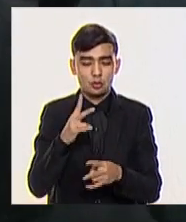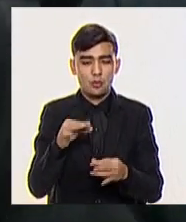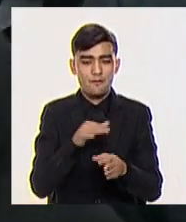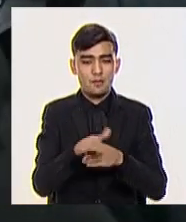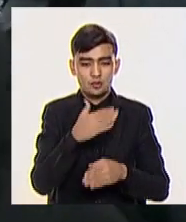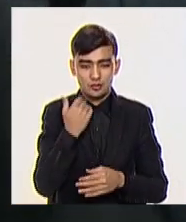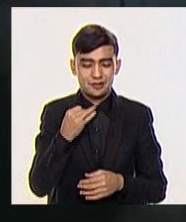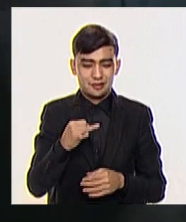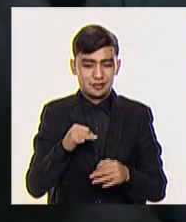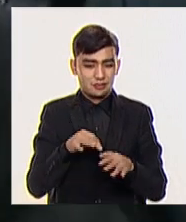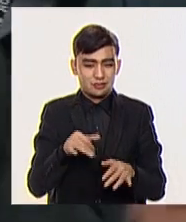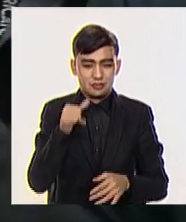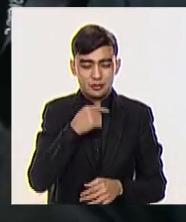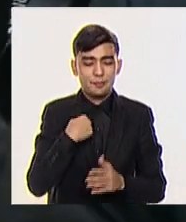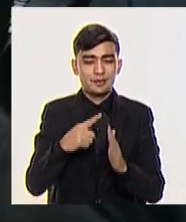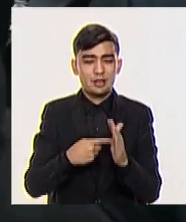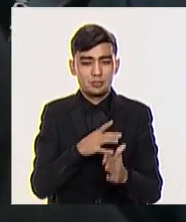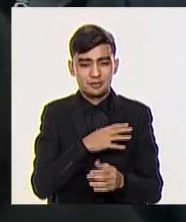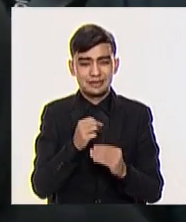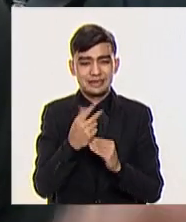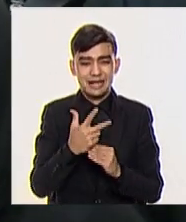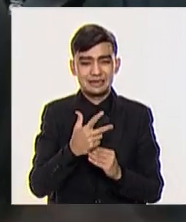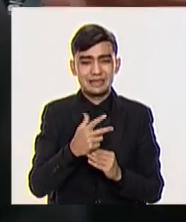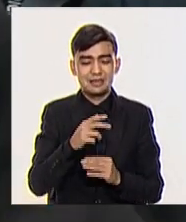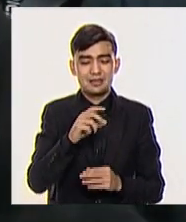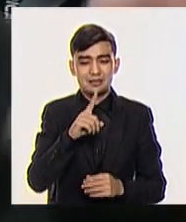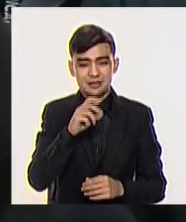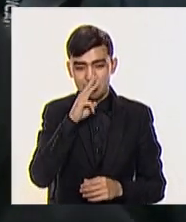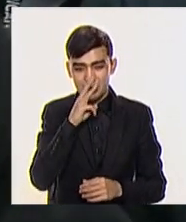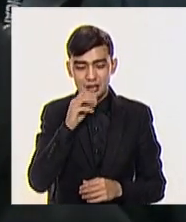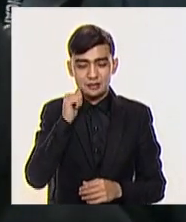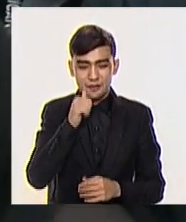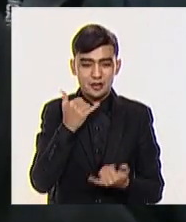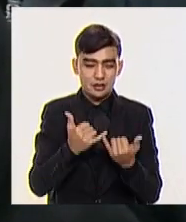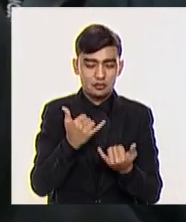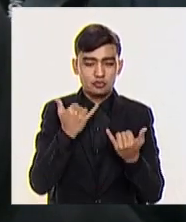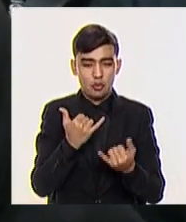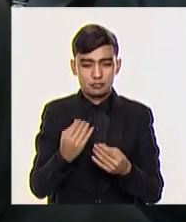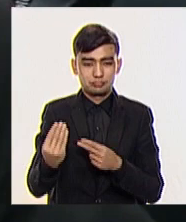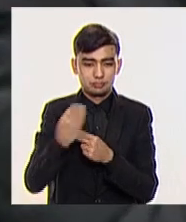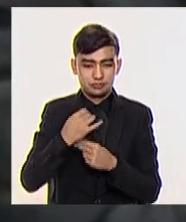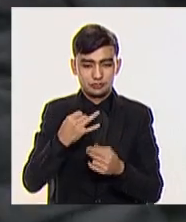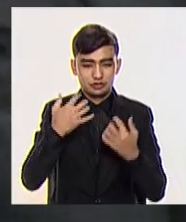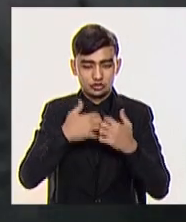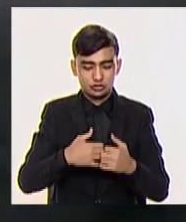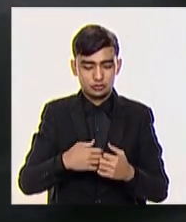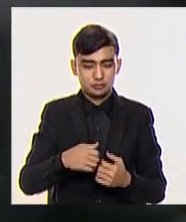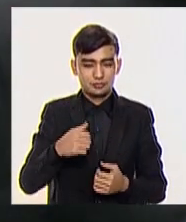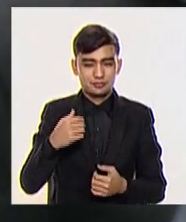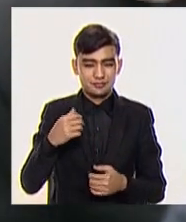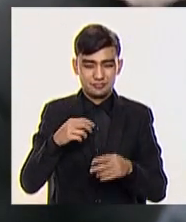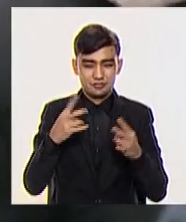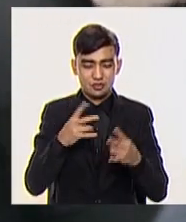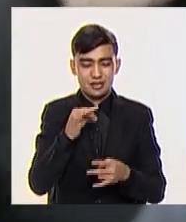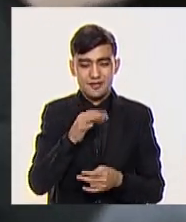ештеңе шешілмейді. Біздің талабымыз жаңа 13-ші айлықты бүгін или ертеңге түсіру, бұрынғы есеппен есептеп. Сонымен